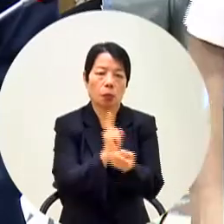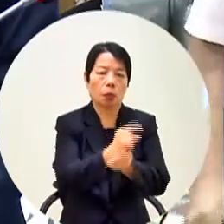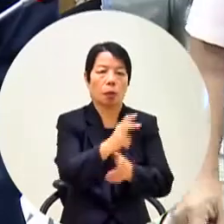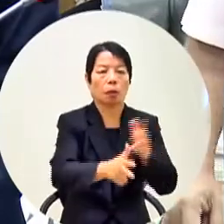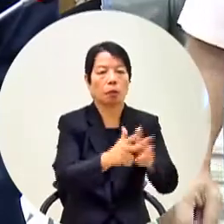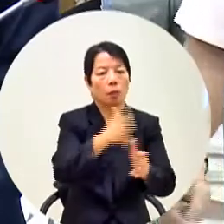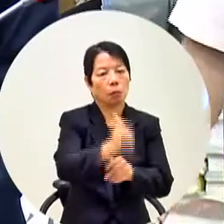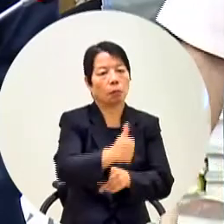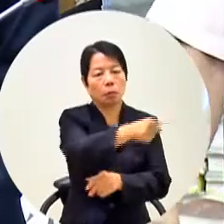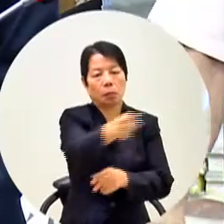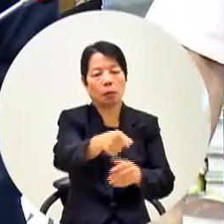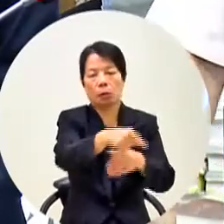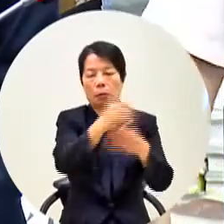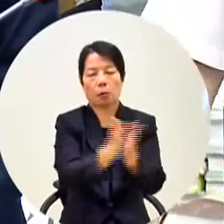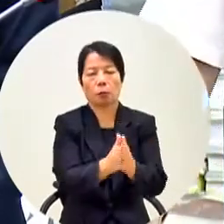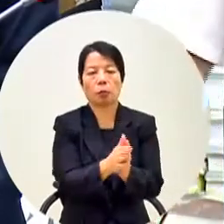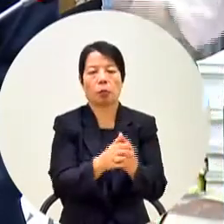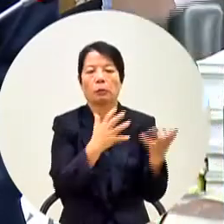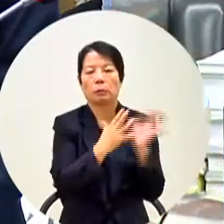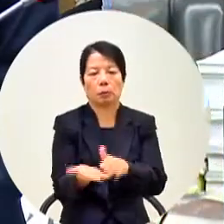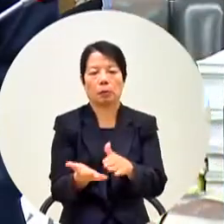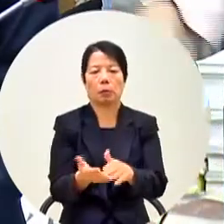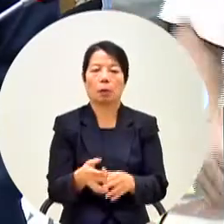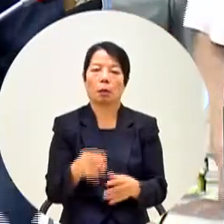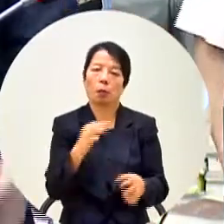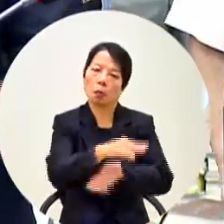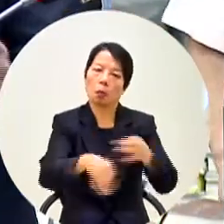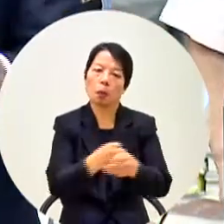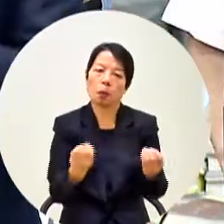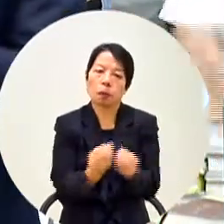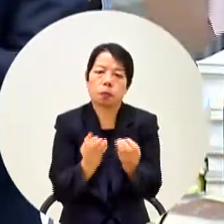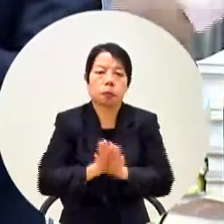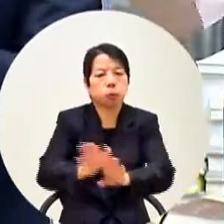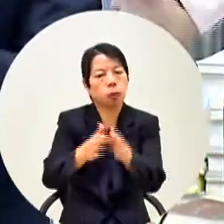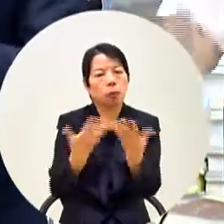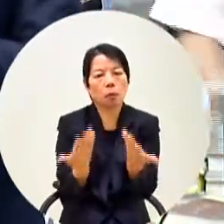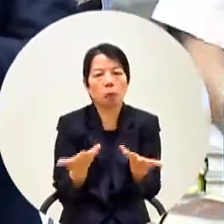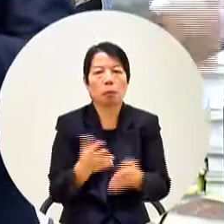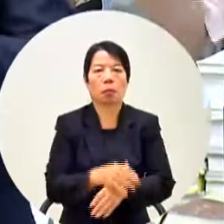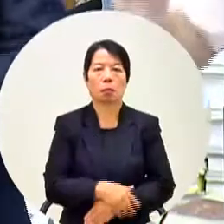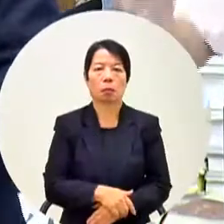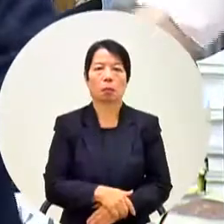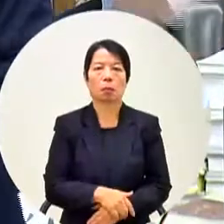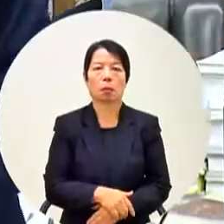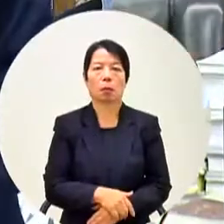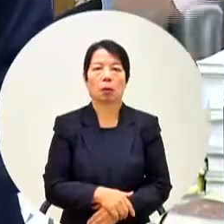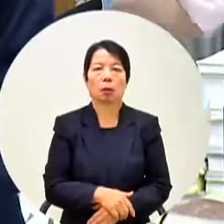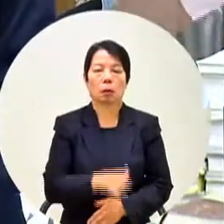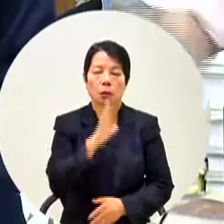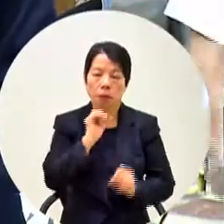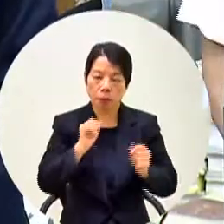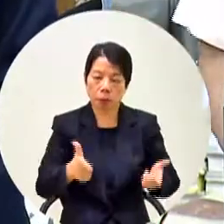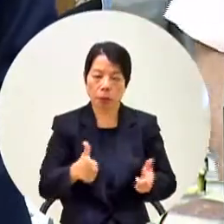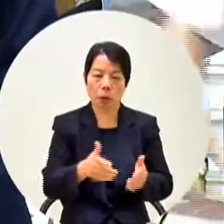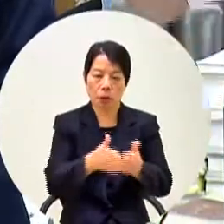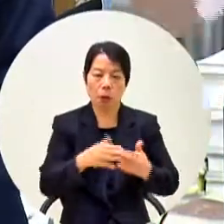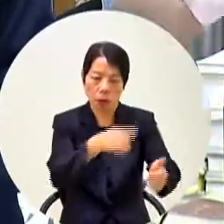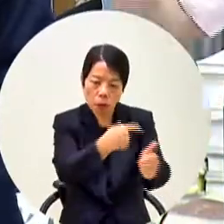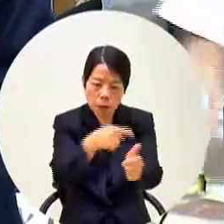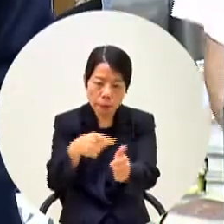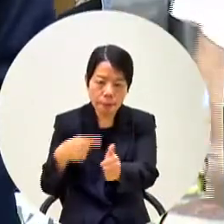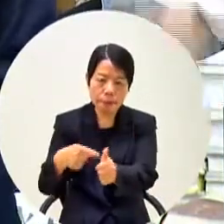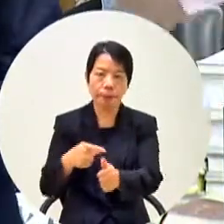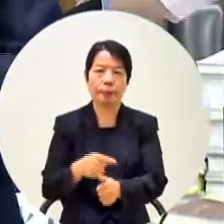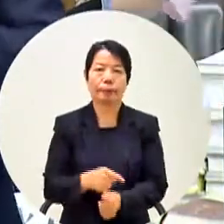死就对啊！安尼变啊经济发展，局长你敢回答？咱是不是应该爱用辅导的角度